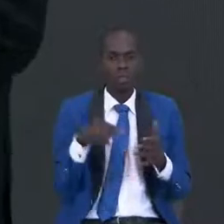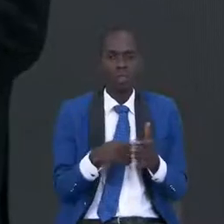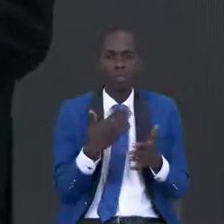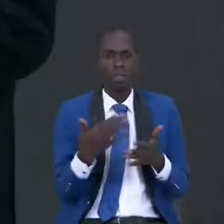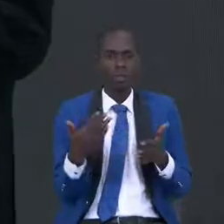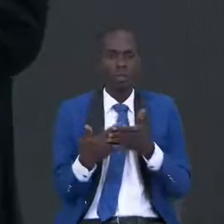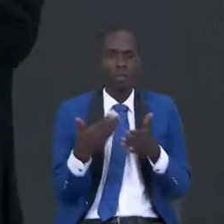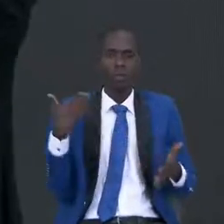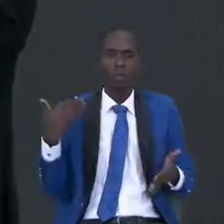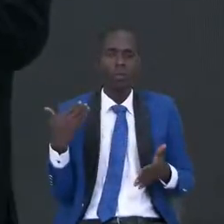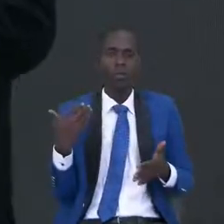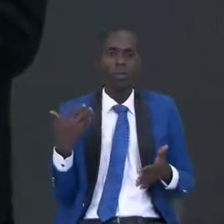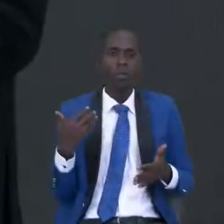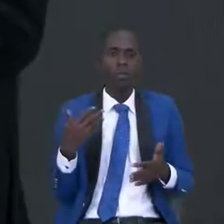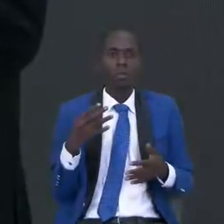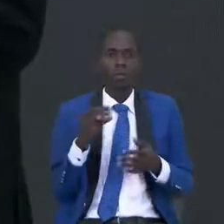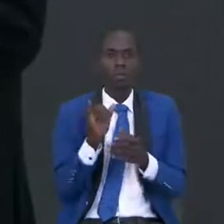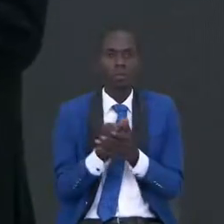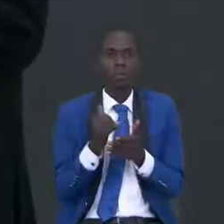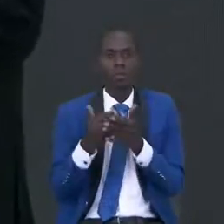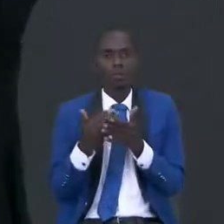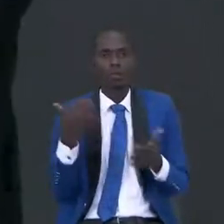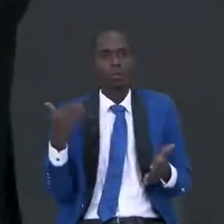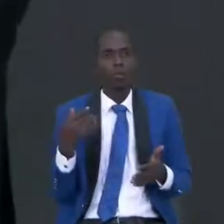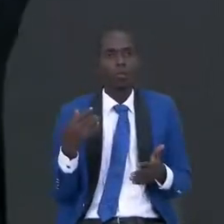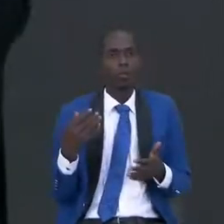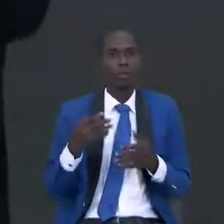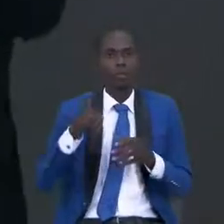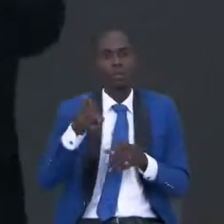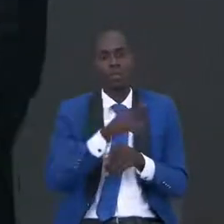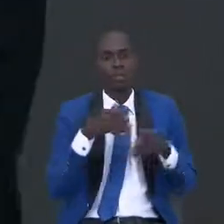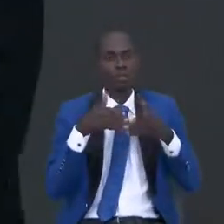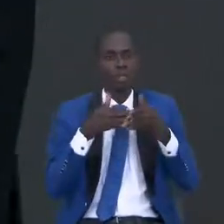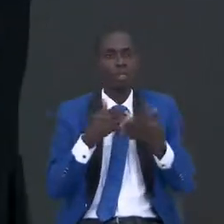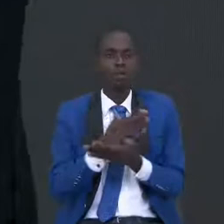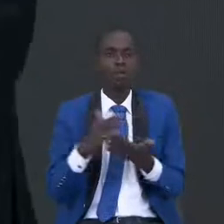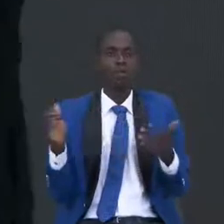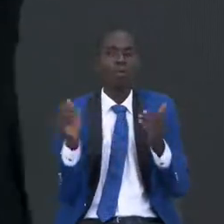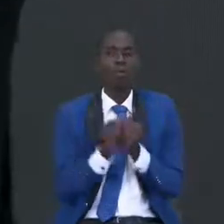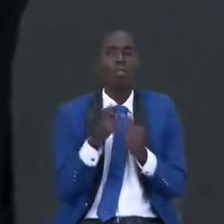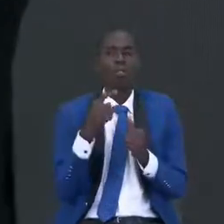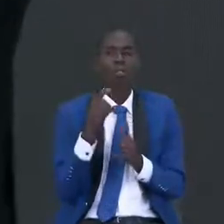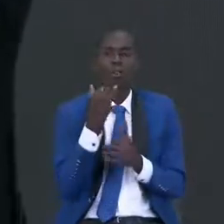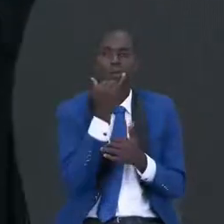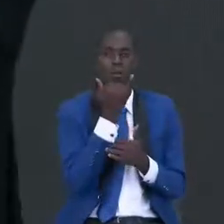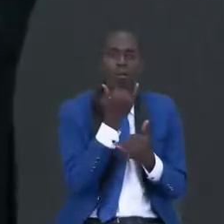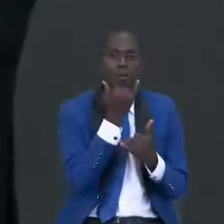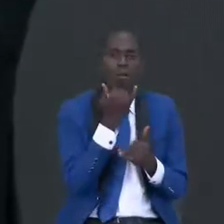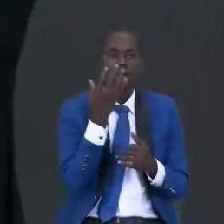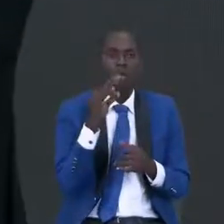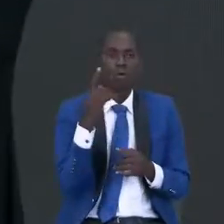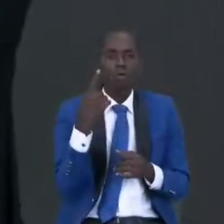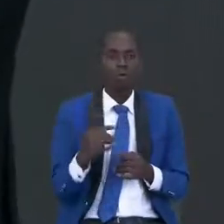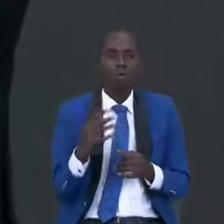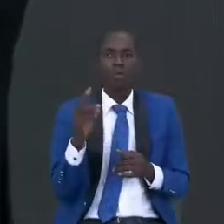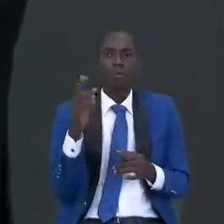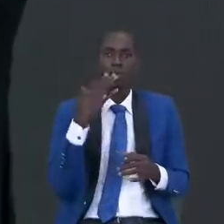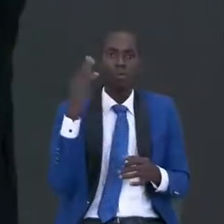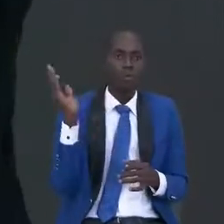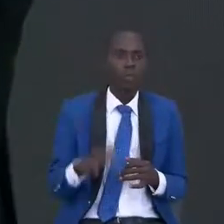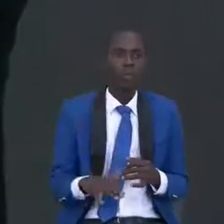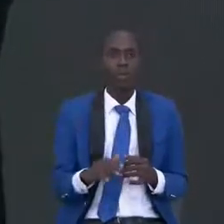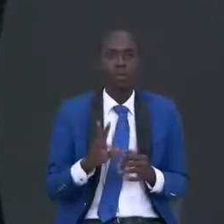peur qu'entraînés par l'égarement des impies, vous ne veniez à déchoir de